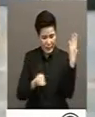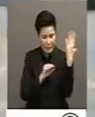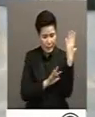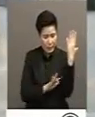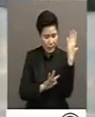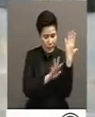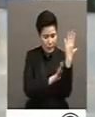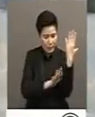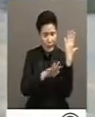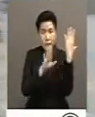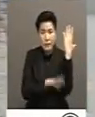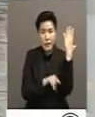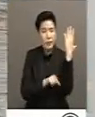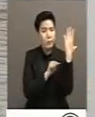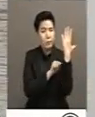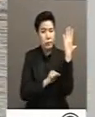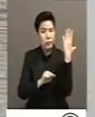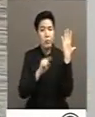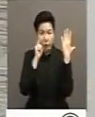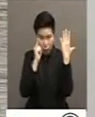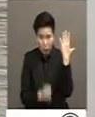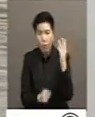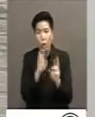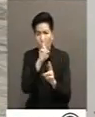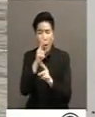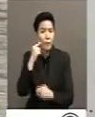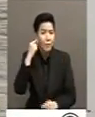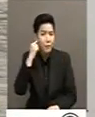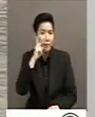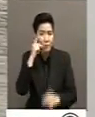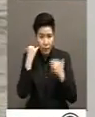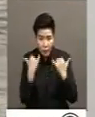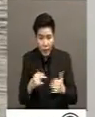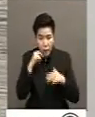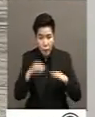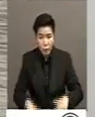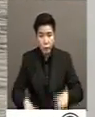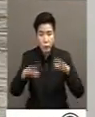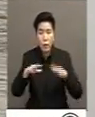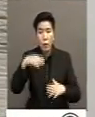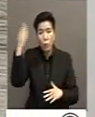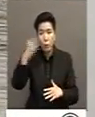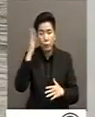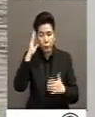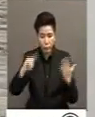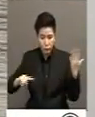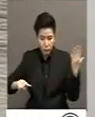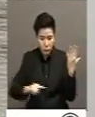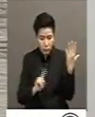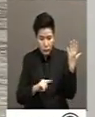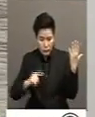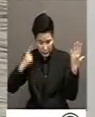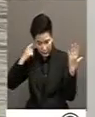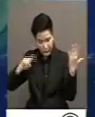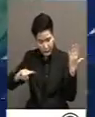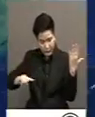ที่ทางด้านภาคใต้พื้นที่เหล่านี้จึงเป็นต้องเฝ้าระวังอย่างหนักครับหลังจากนั้นทิศทางของพายุลูกนี้ก็จะเคลื่อนตัวขึ้นบ